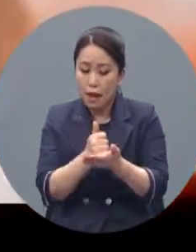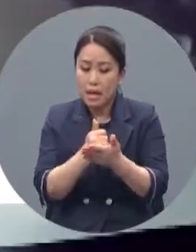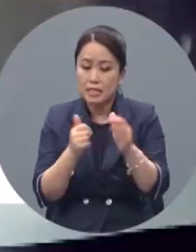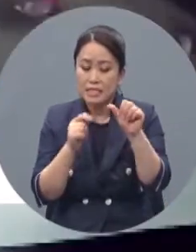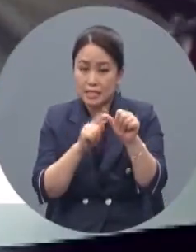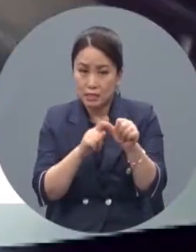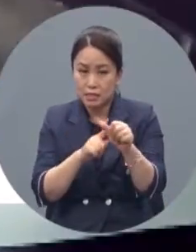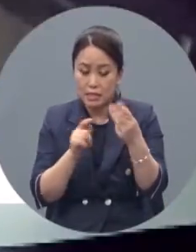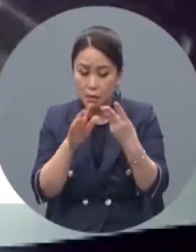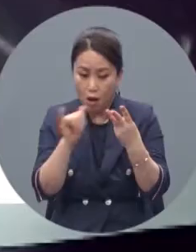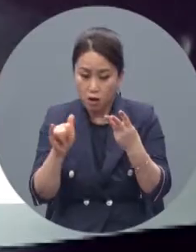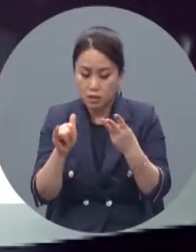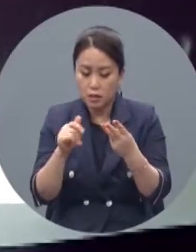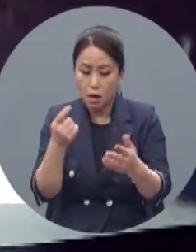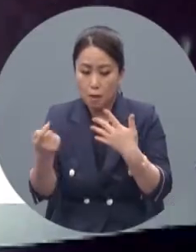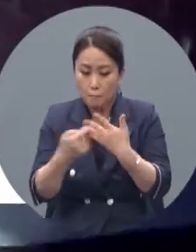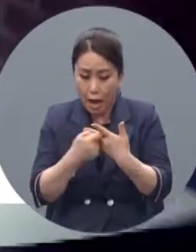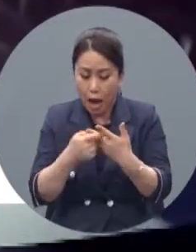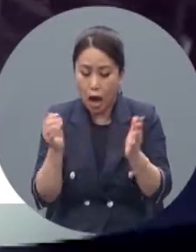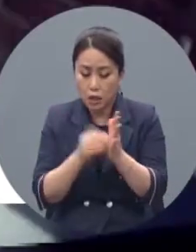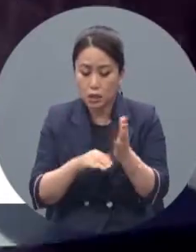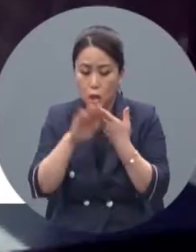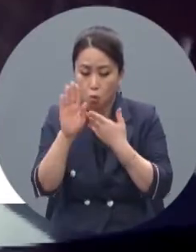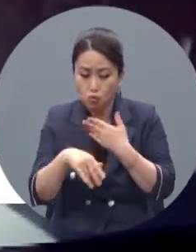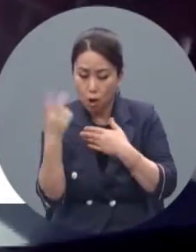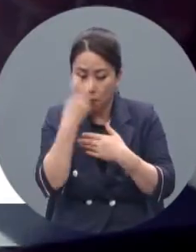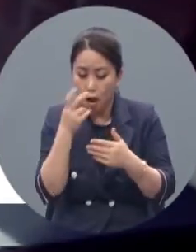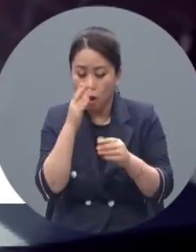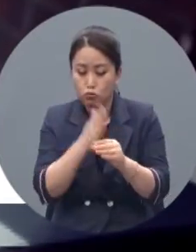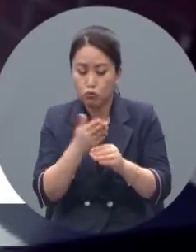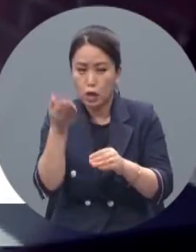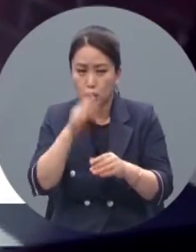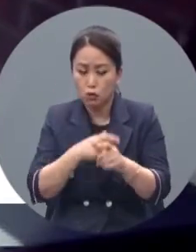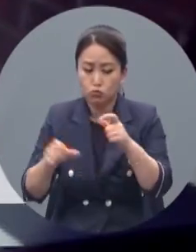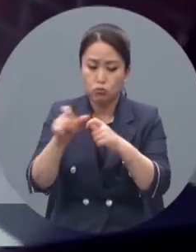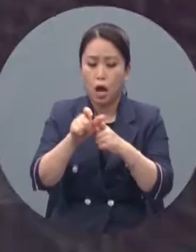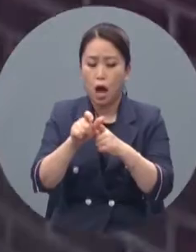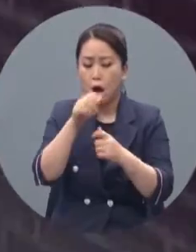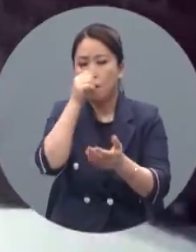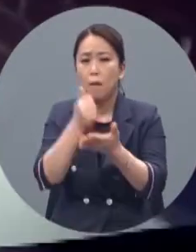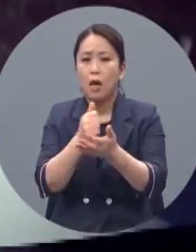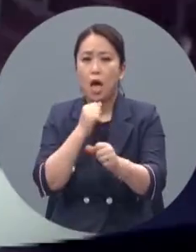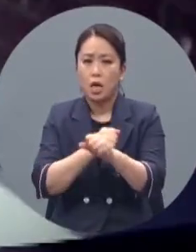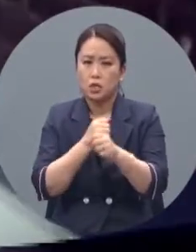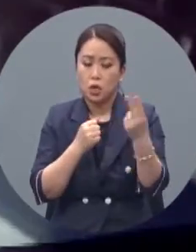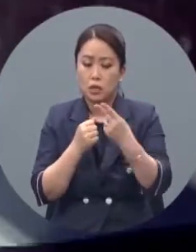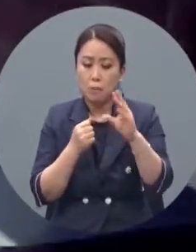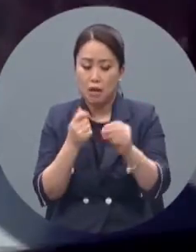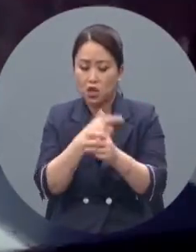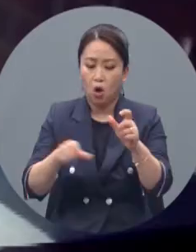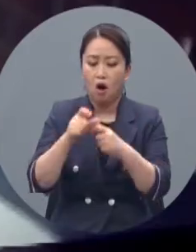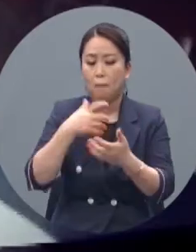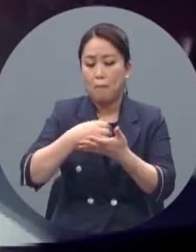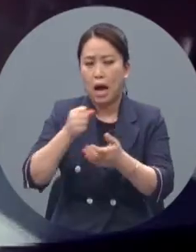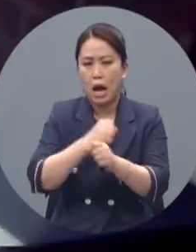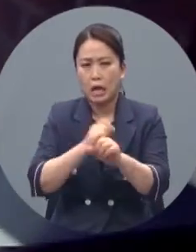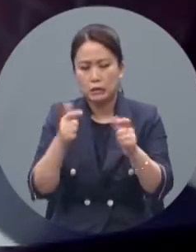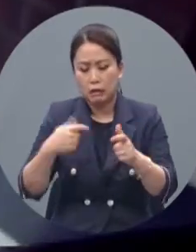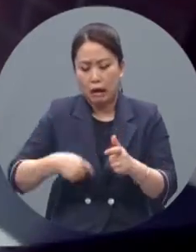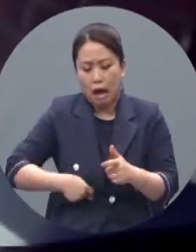적발돼 검찰에 송치된 뒤에도 추가 범행을 저지르며 2천만 원을 더 타내는 등 간큰 사기 행각을 벌이기도